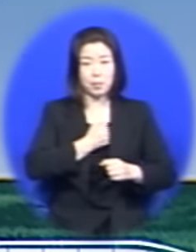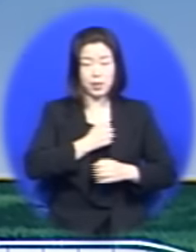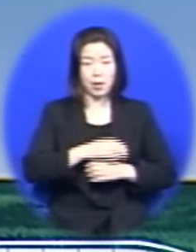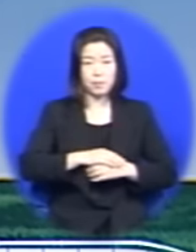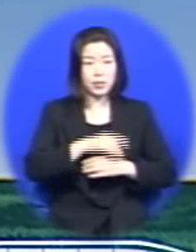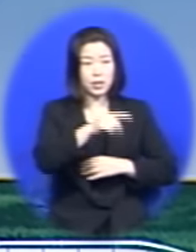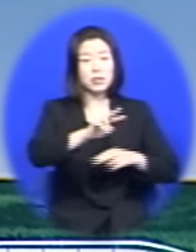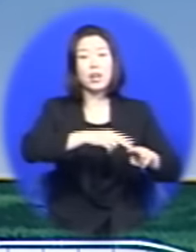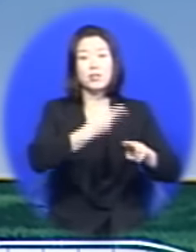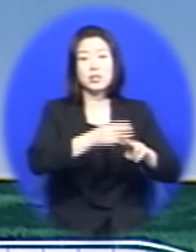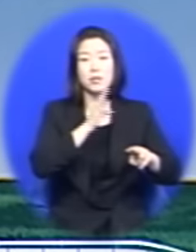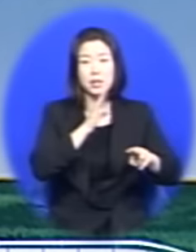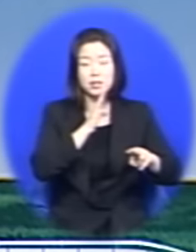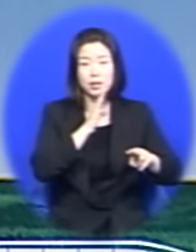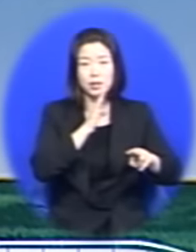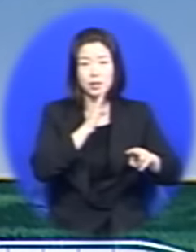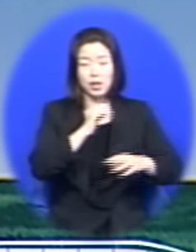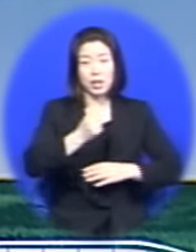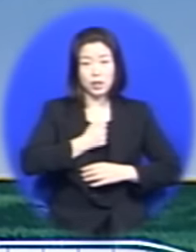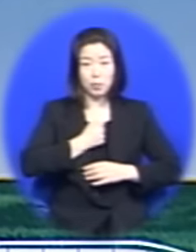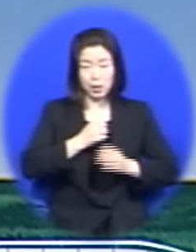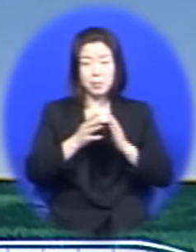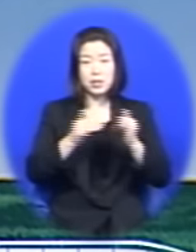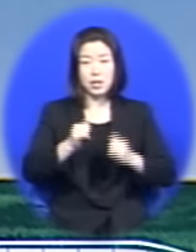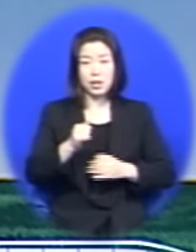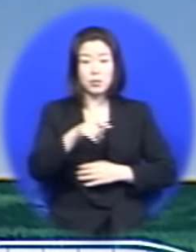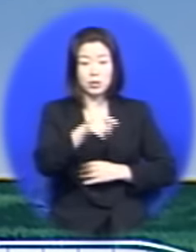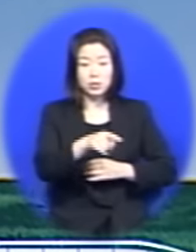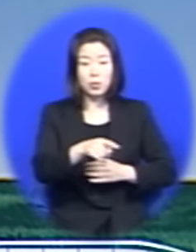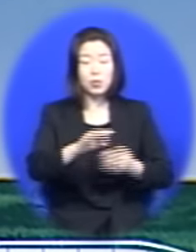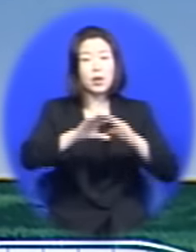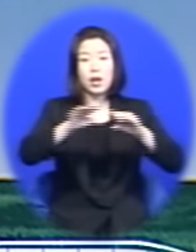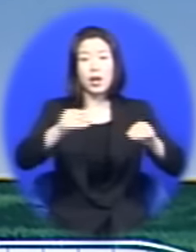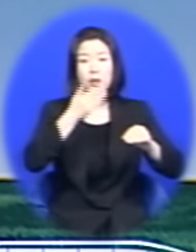그게 은사니까. 그 답답한 사람이 그걸 해결하면 돼요.